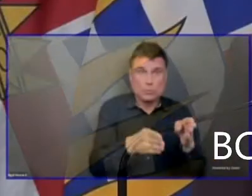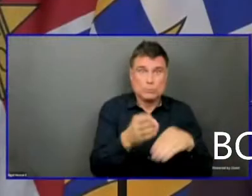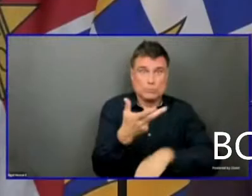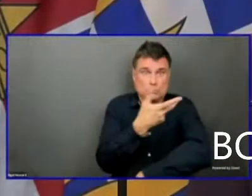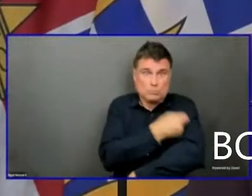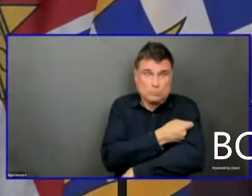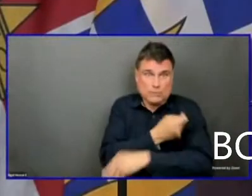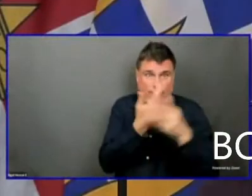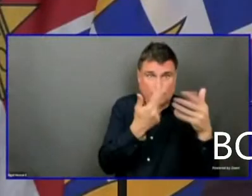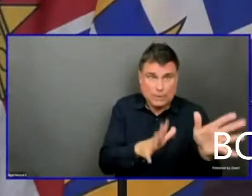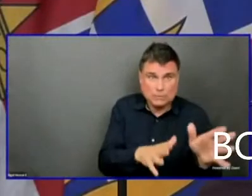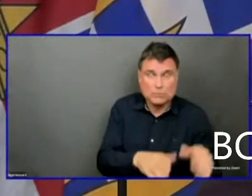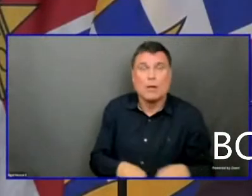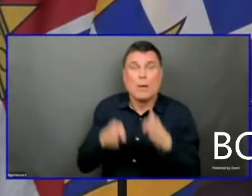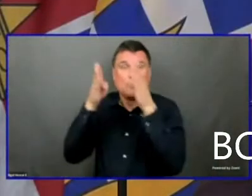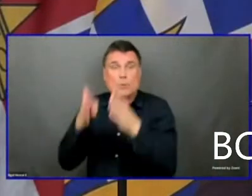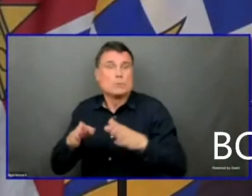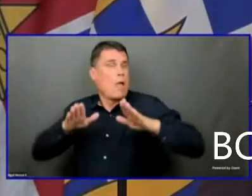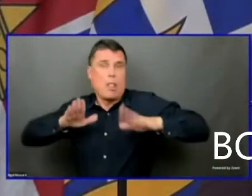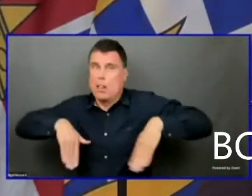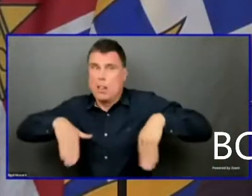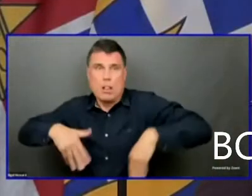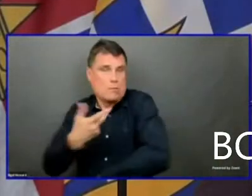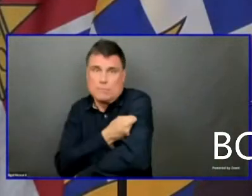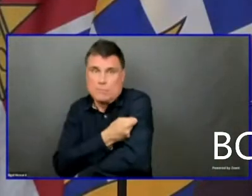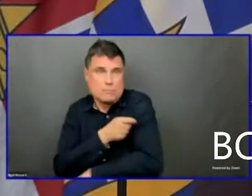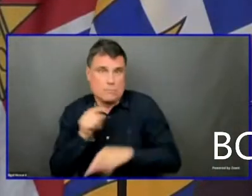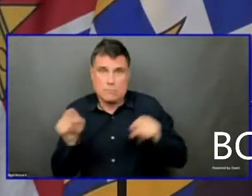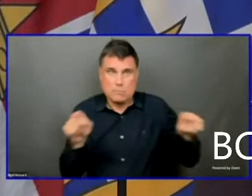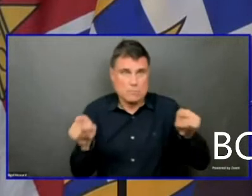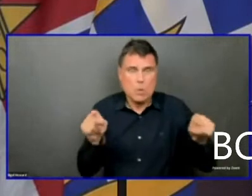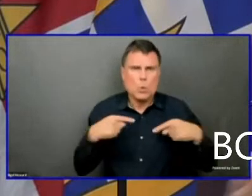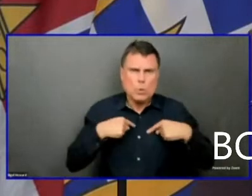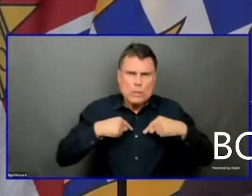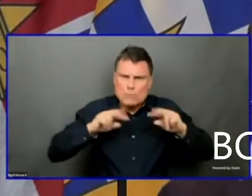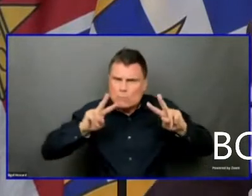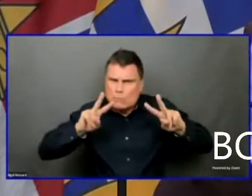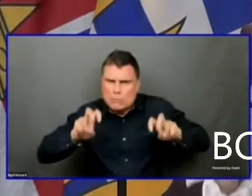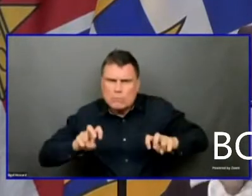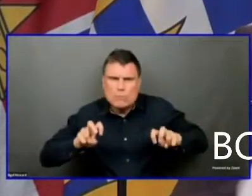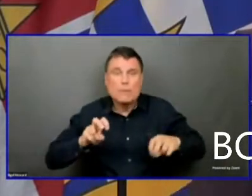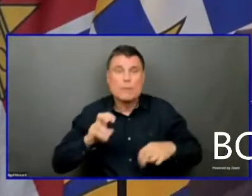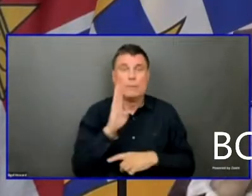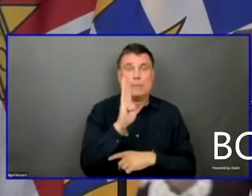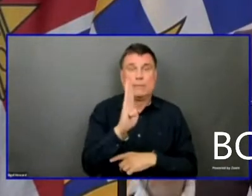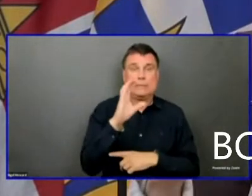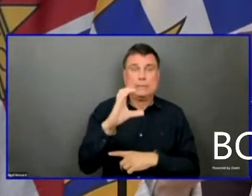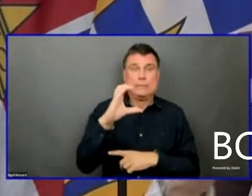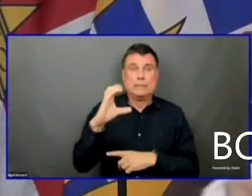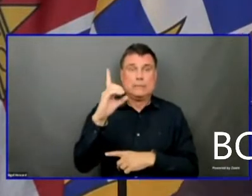下，就是刚才说的我们 BC 省的疫苗的这个情况。